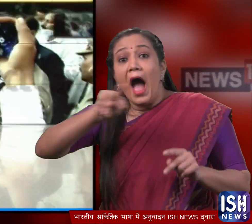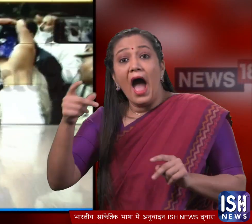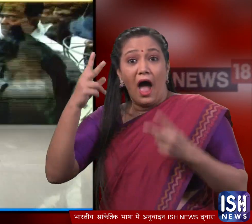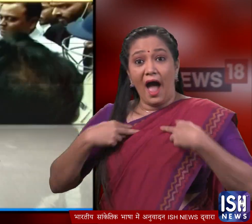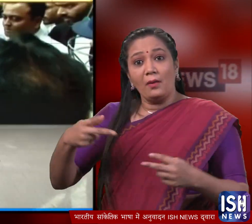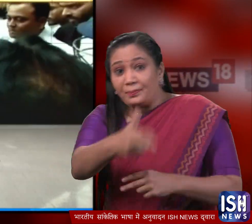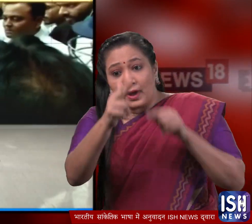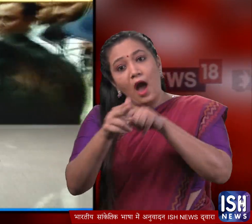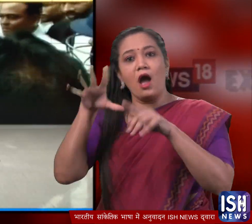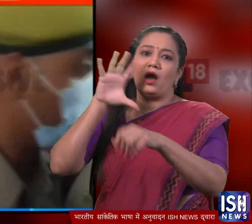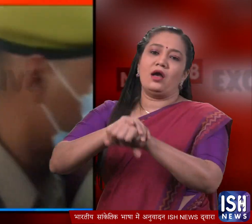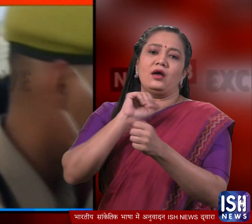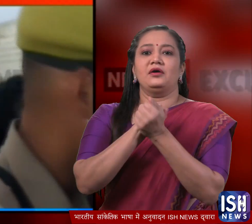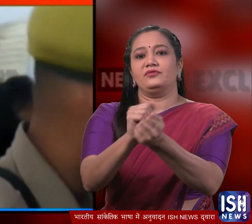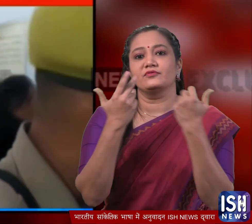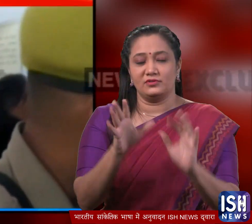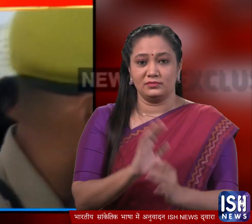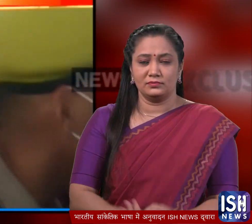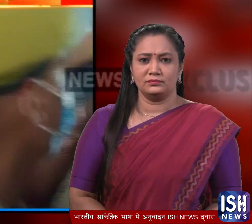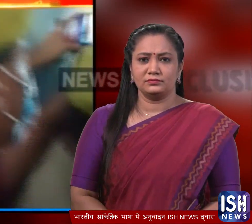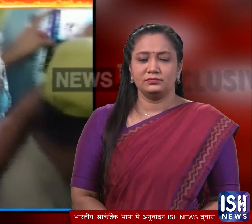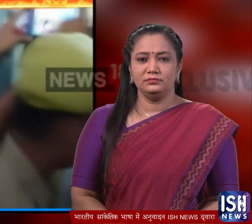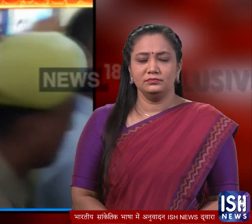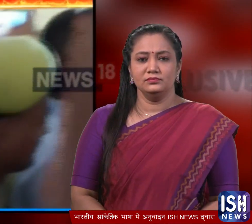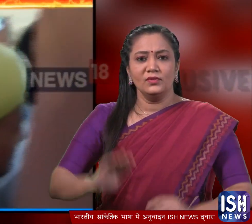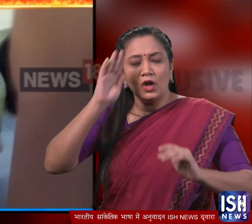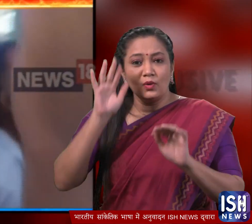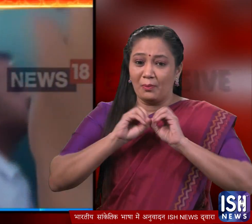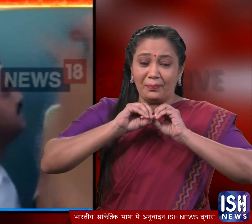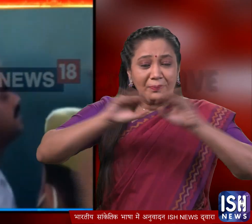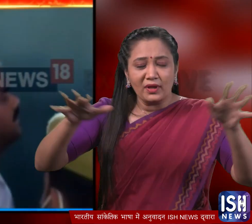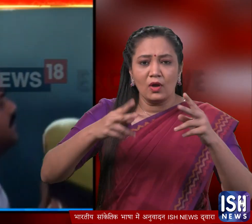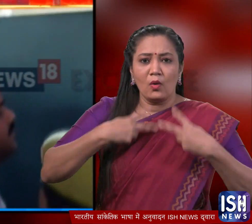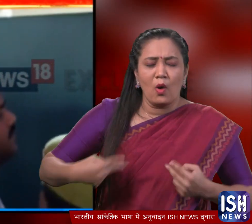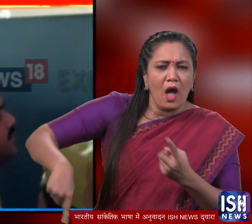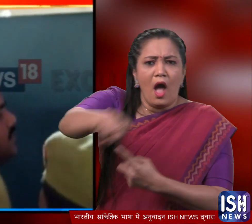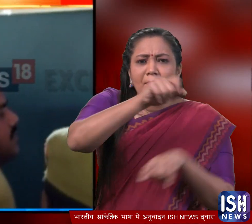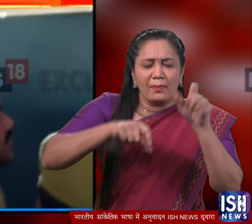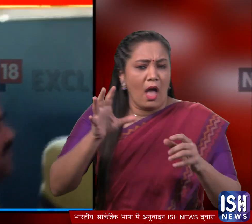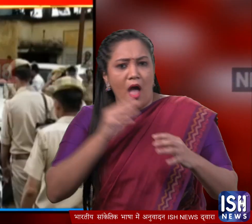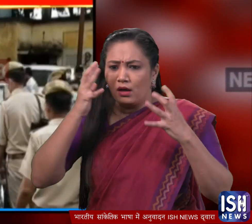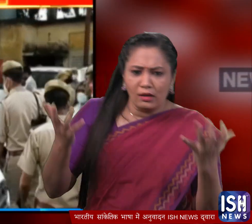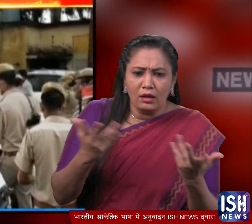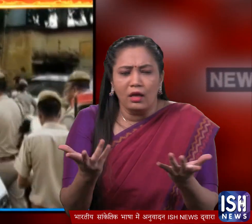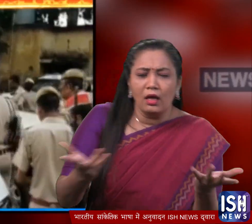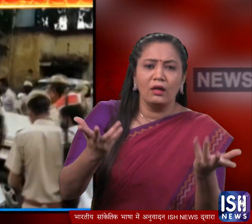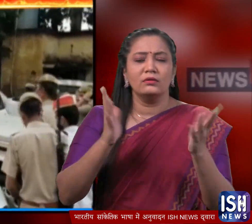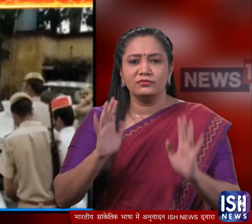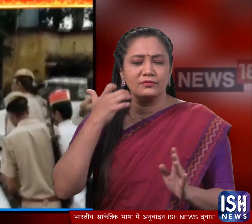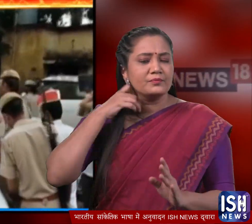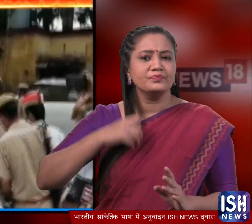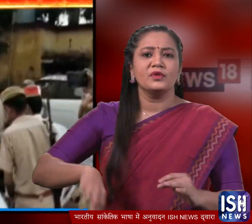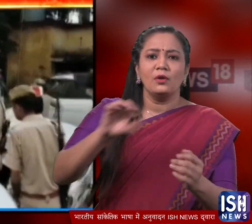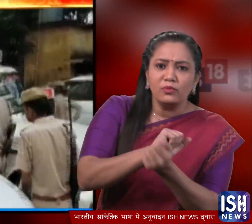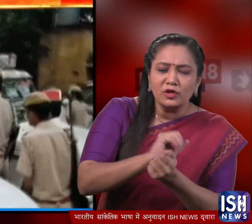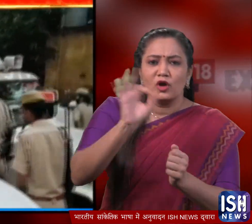को गिरफ्तार भी कर लिया। लेकिन जैसे ही हत्याकांड की खबर फैली, कोर्ट परिसर में अफरा तफरी मच गई। पुलिस प्रशासन के बड़े